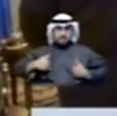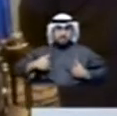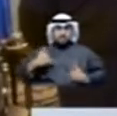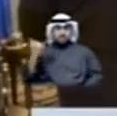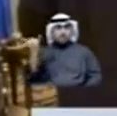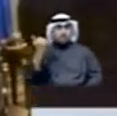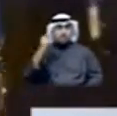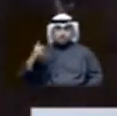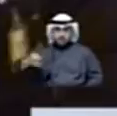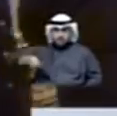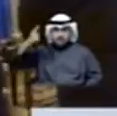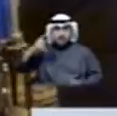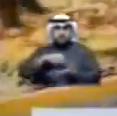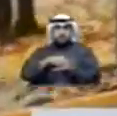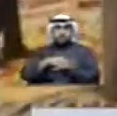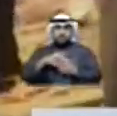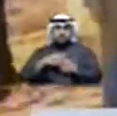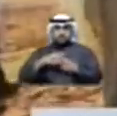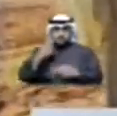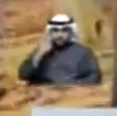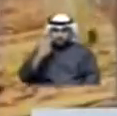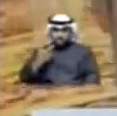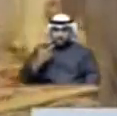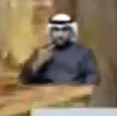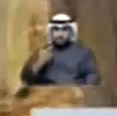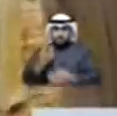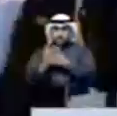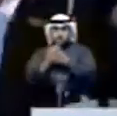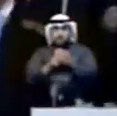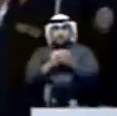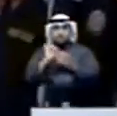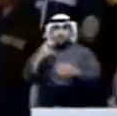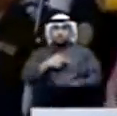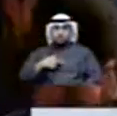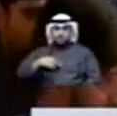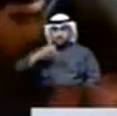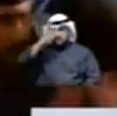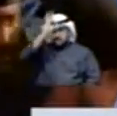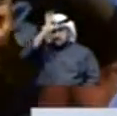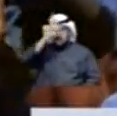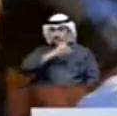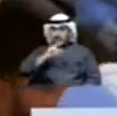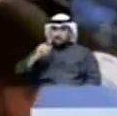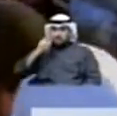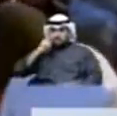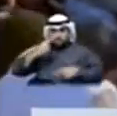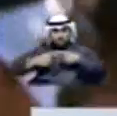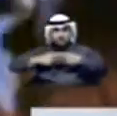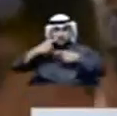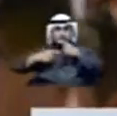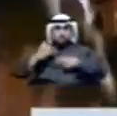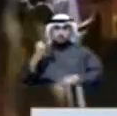تضحيات، وهذا ما يؤكد للجميع أن أبناء وزارة الداخلية كانوا وسيظلون على العهد باقون في التضحية